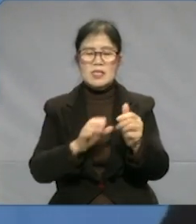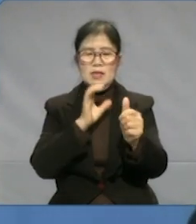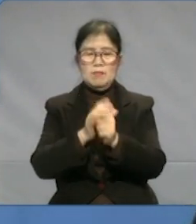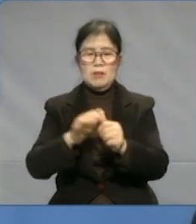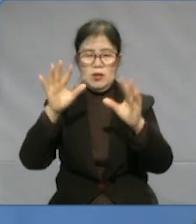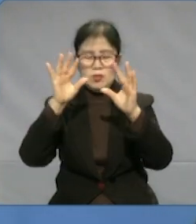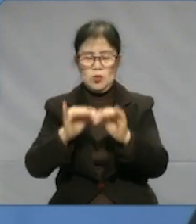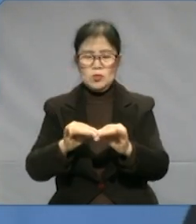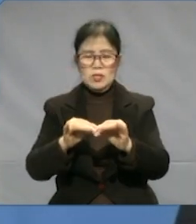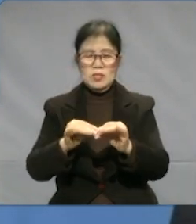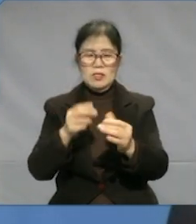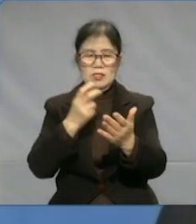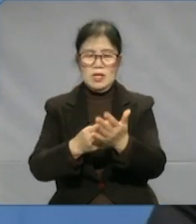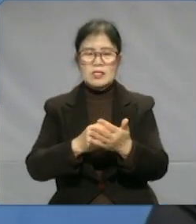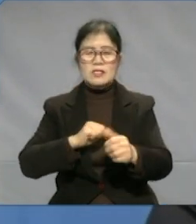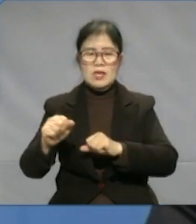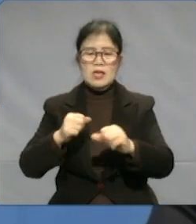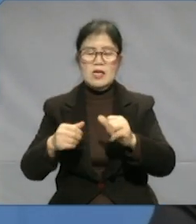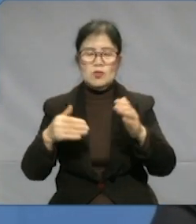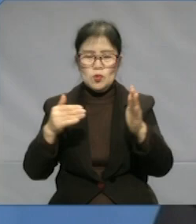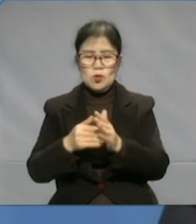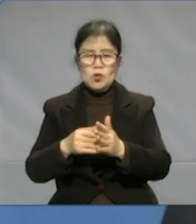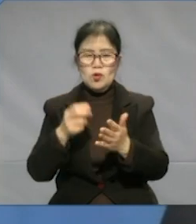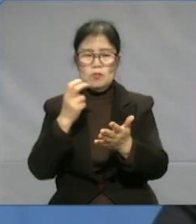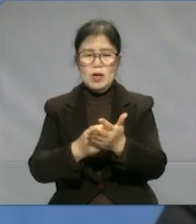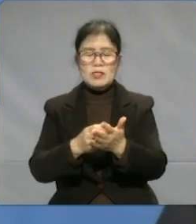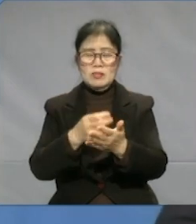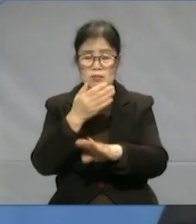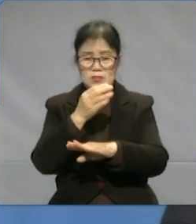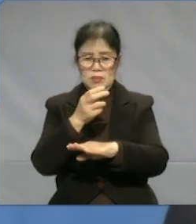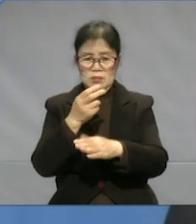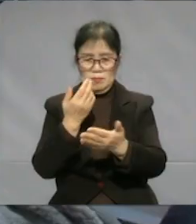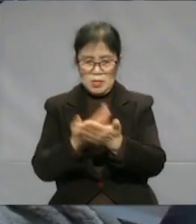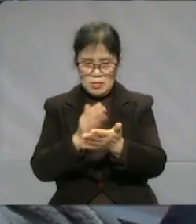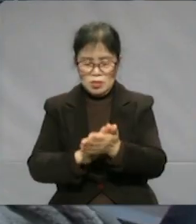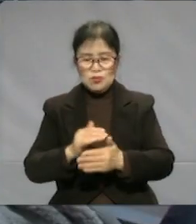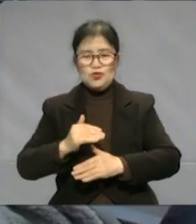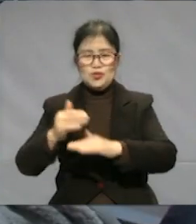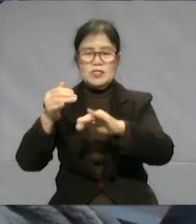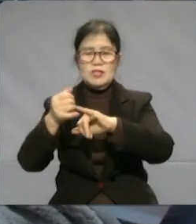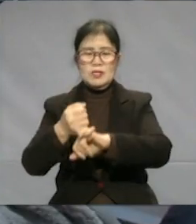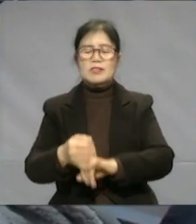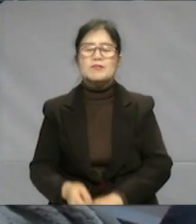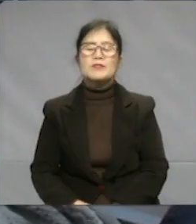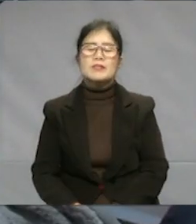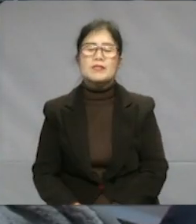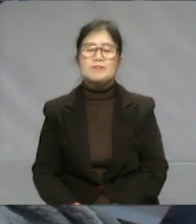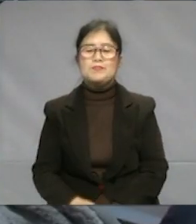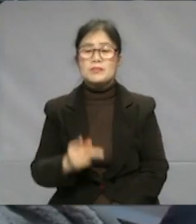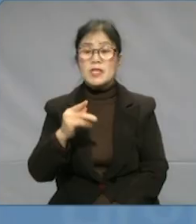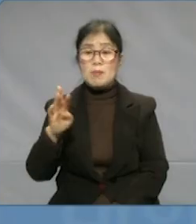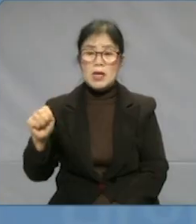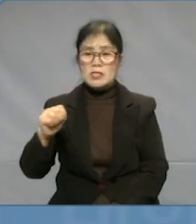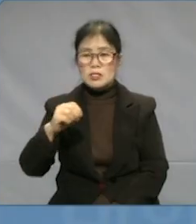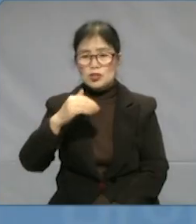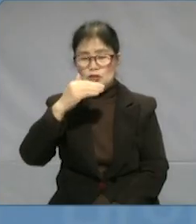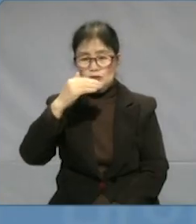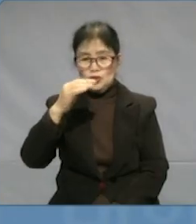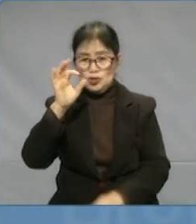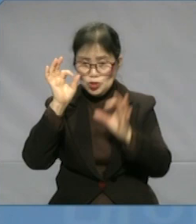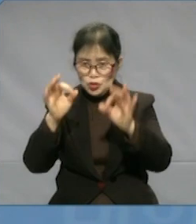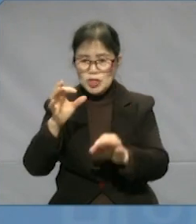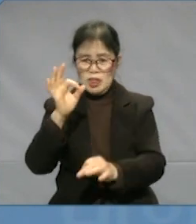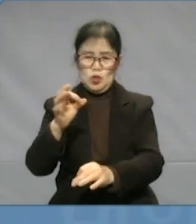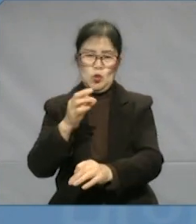임명동의제를 시행하도록 방송법 개정을 추진하겠습니다 KBS 수신료 폐지 공약도